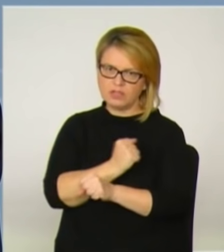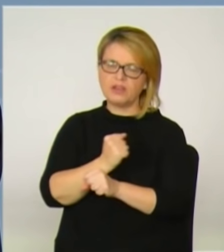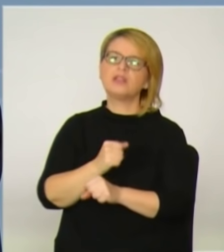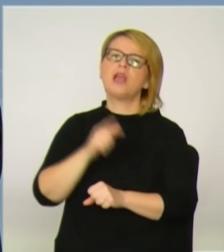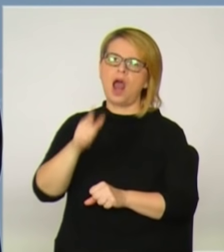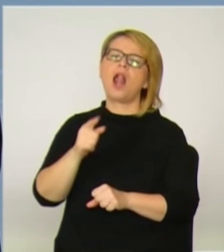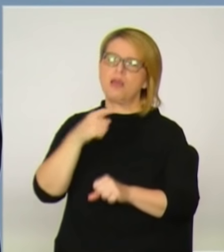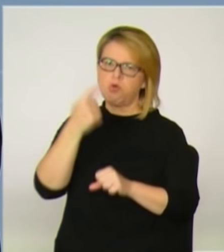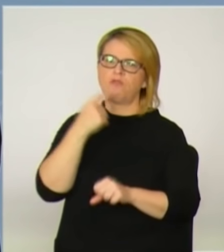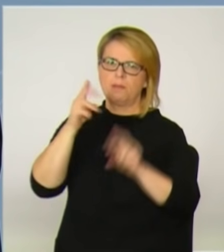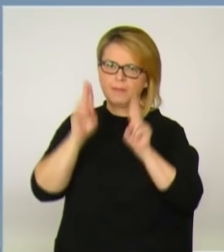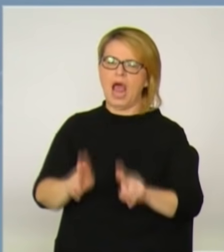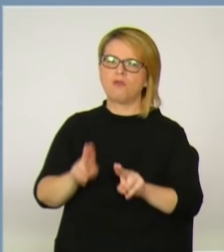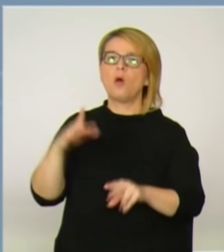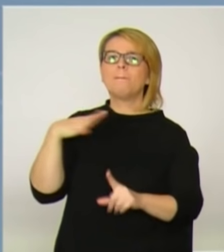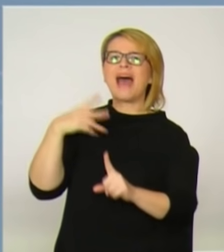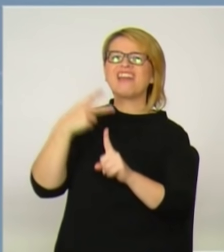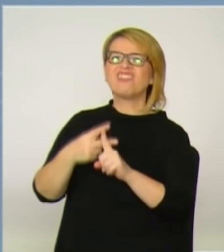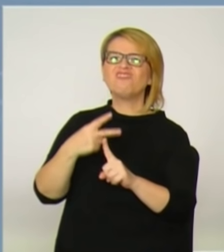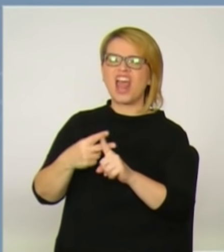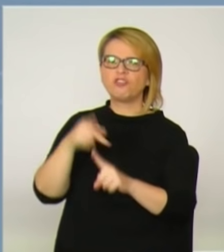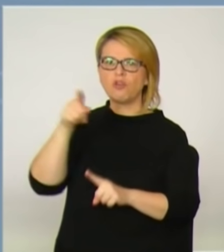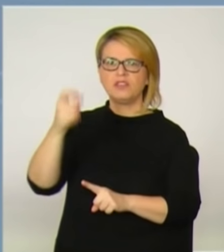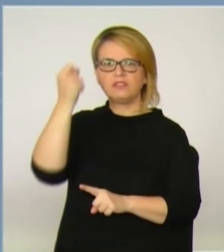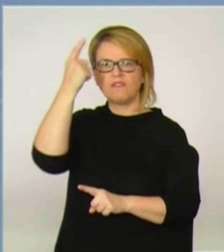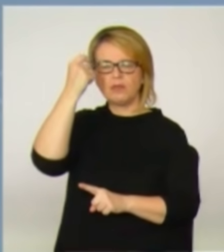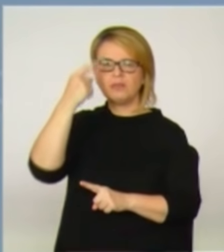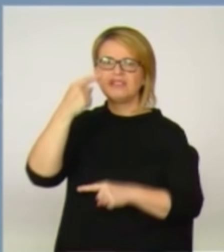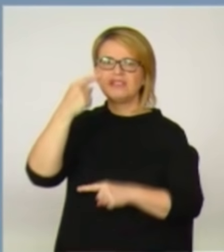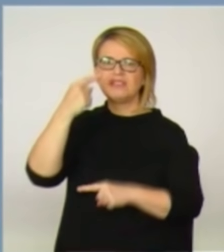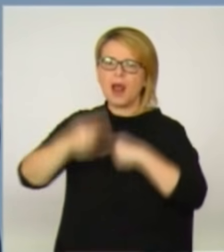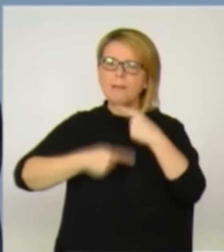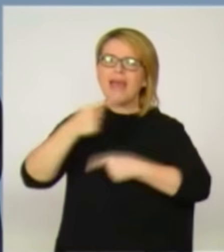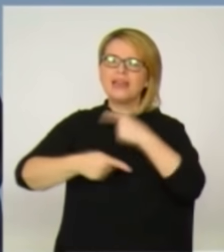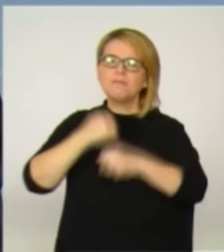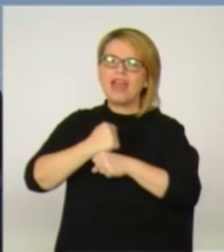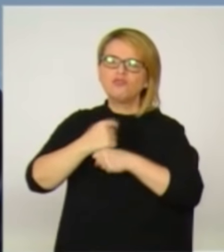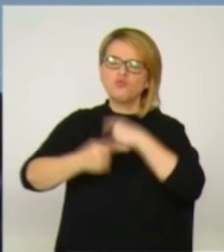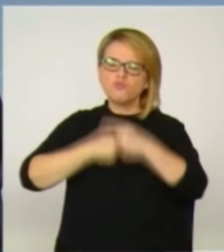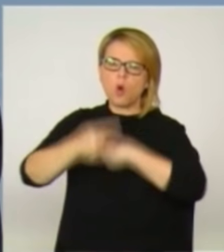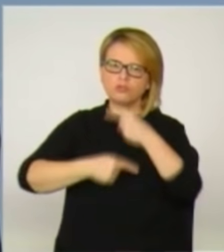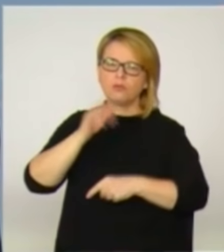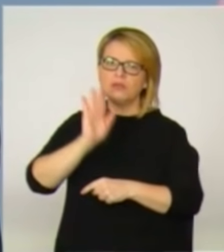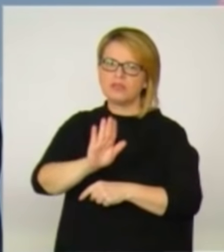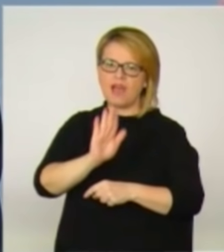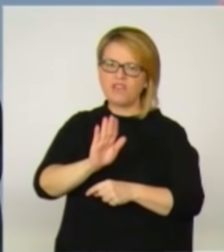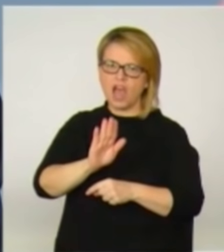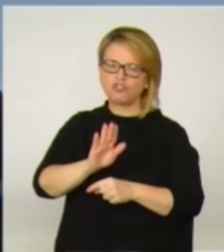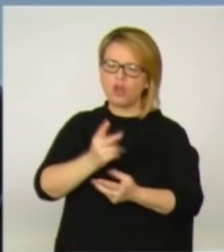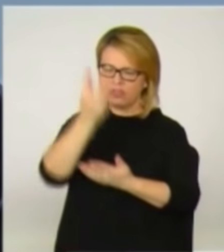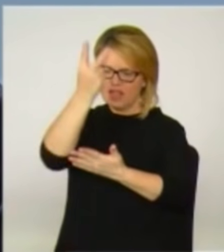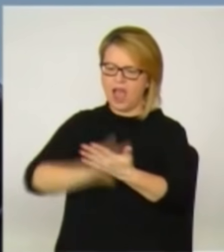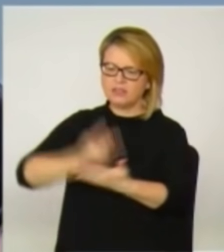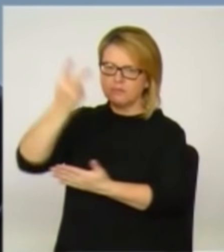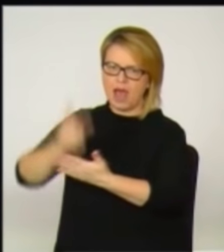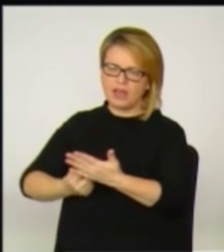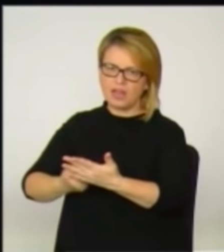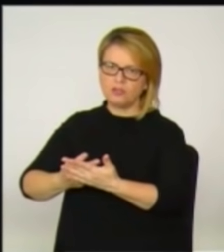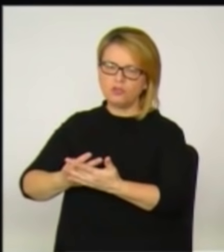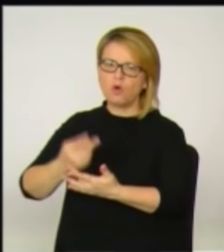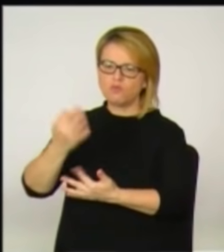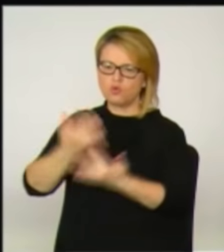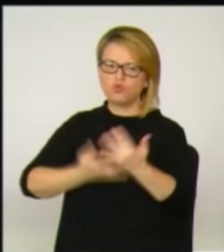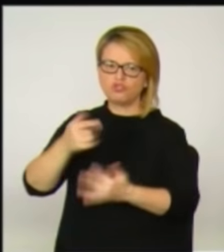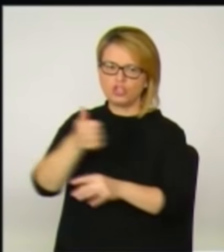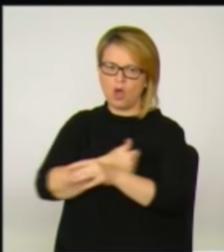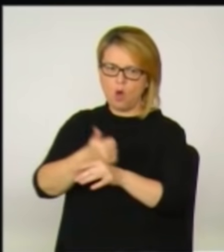Frešo, vy ste vynášli Perpetuum mobile. Na vašom transparentnom účte ešte hodinu pred tohto reláciu